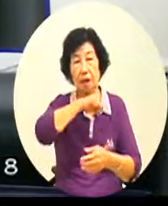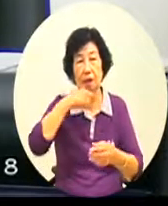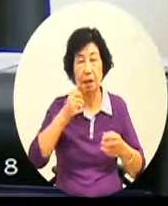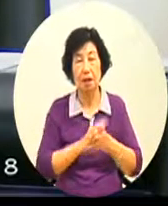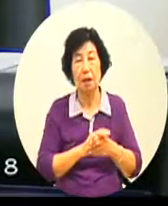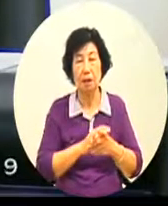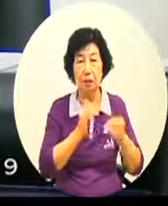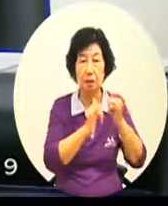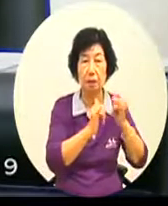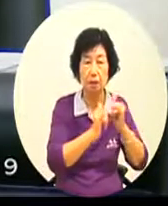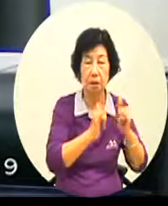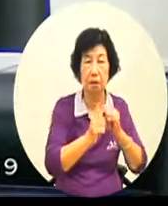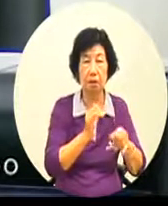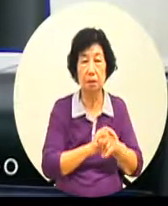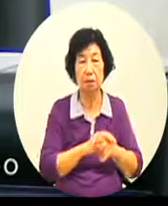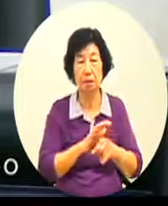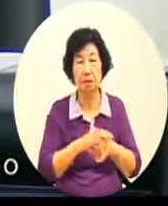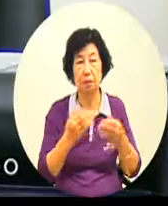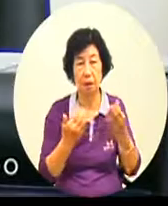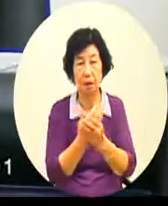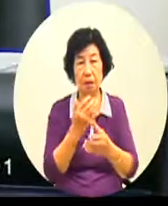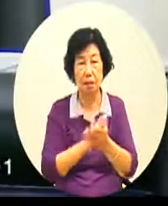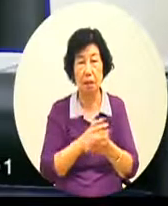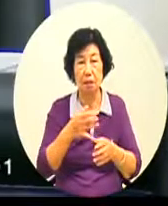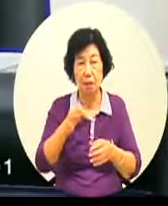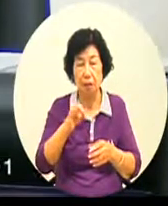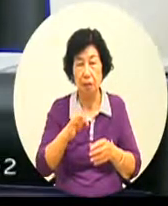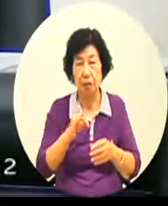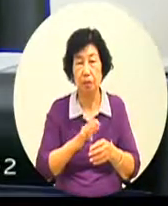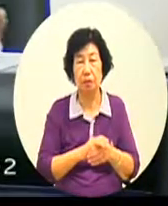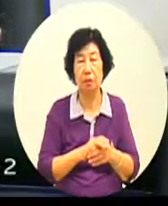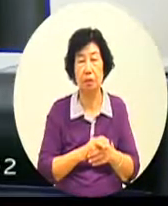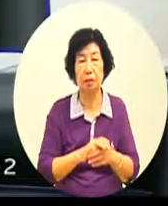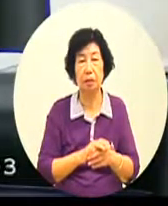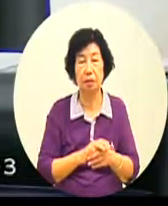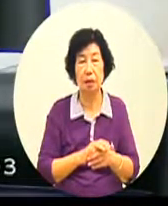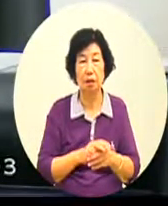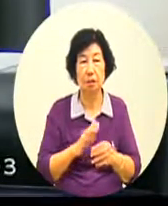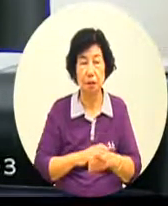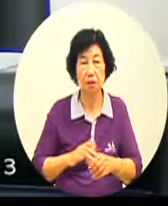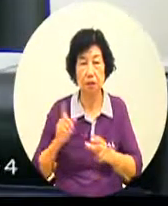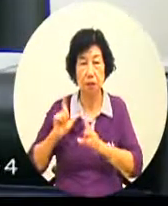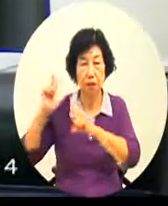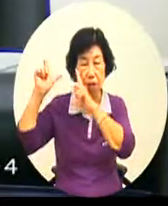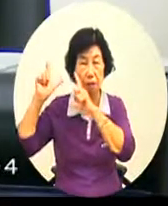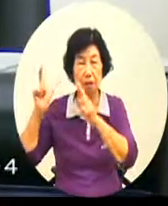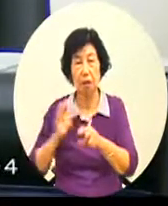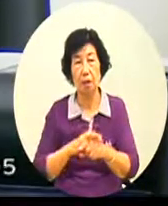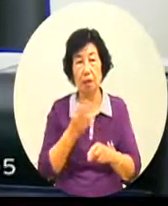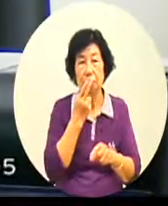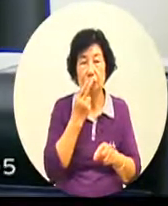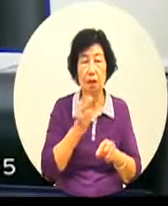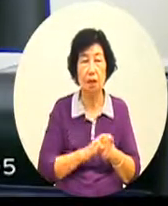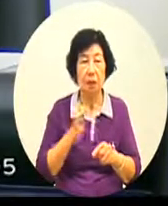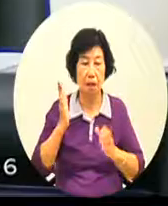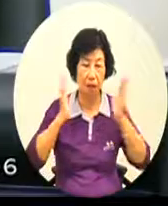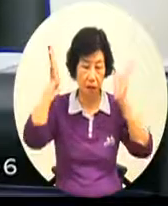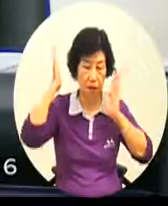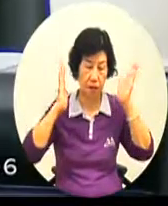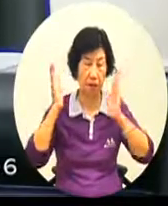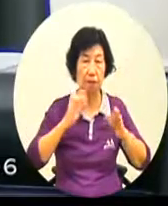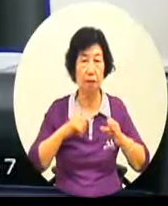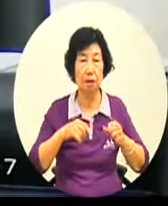的那个产值呢其实没有以我们东亚地区这几个新加坡中国香港韩国